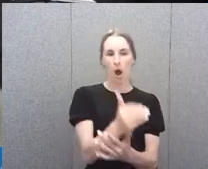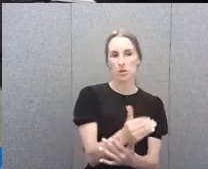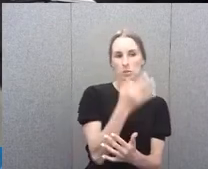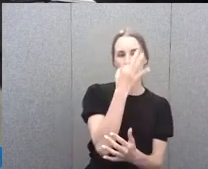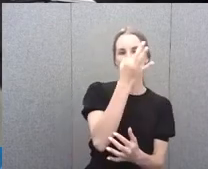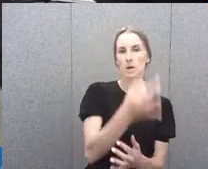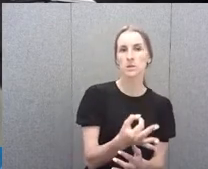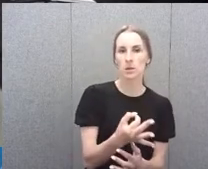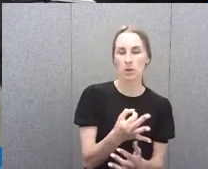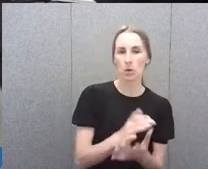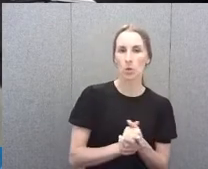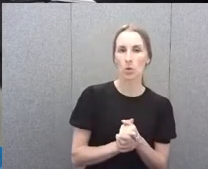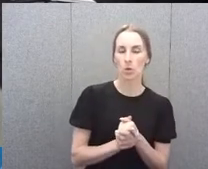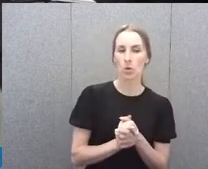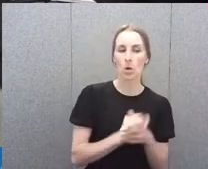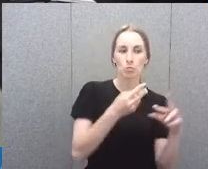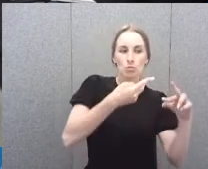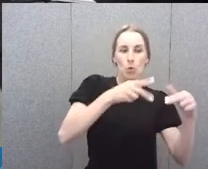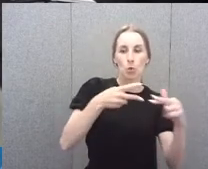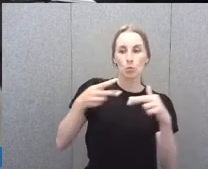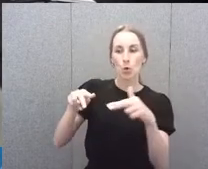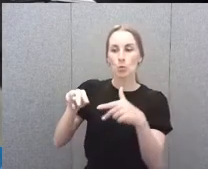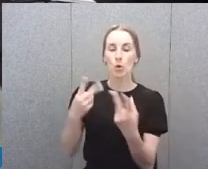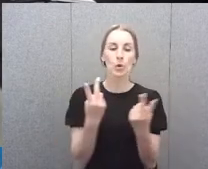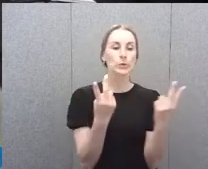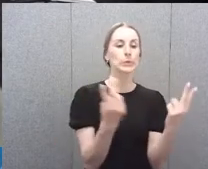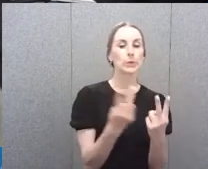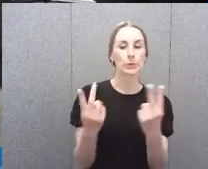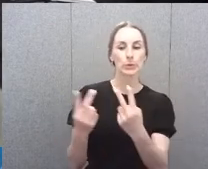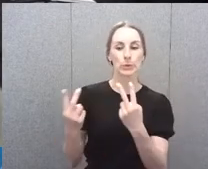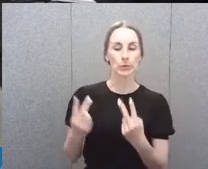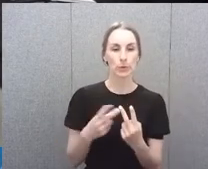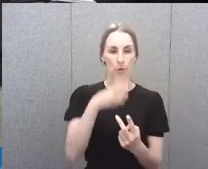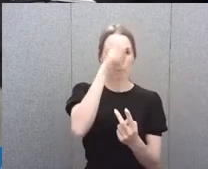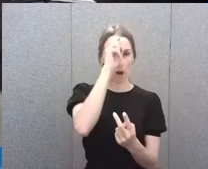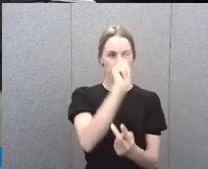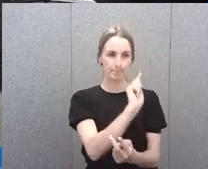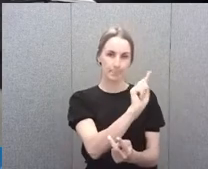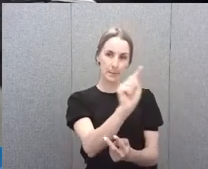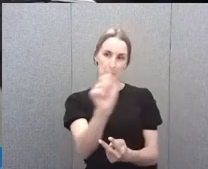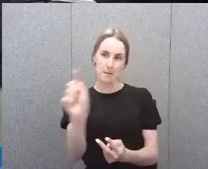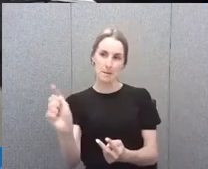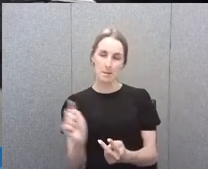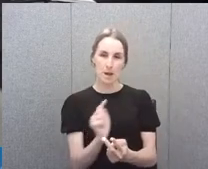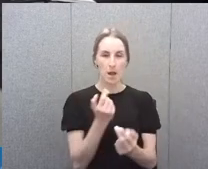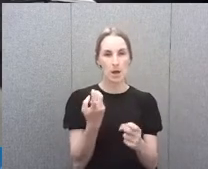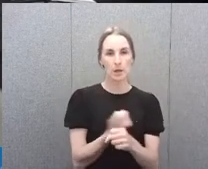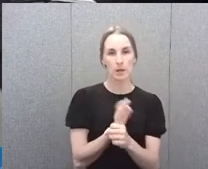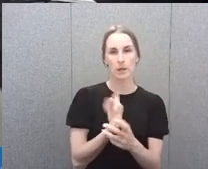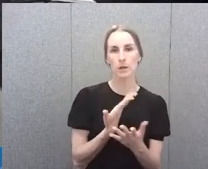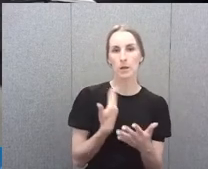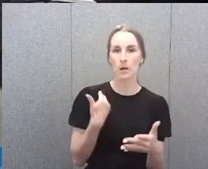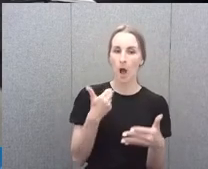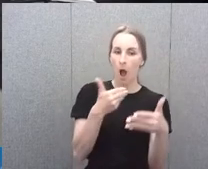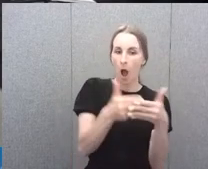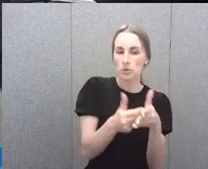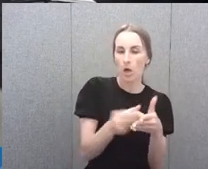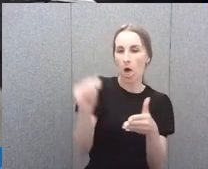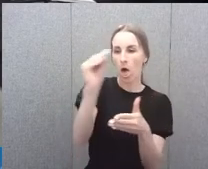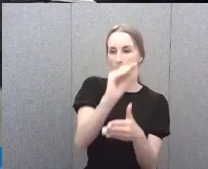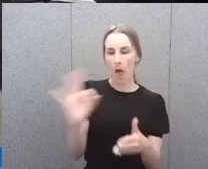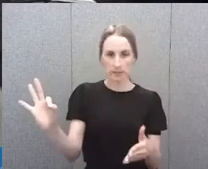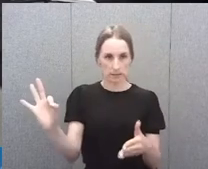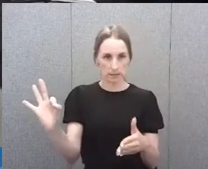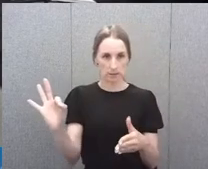которые очень четко говорят про изменения, которые нужны конкретно в тех странах, в тех обществах, чтобы